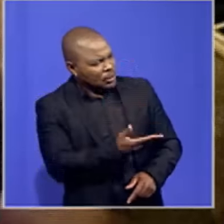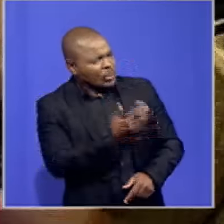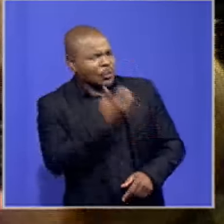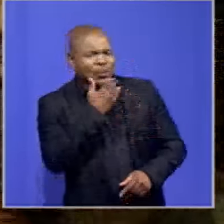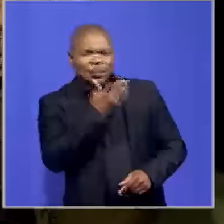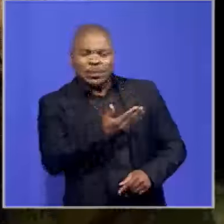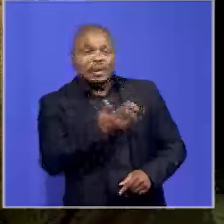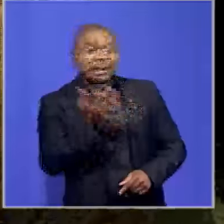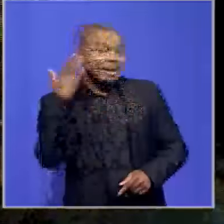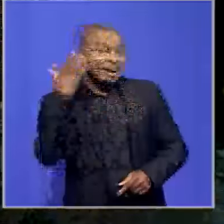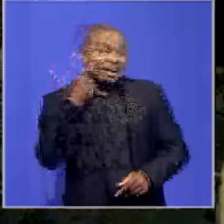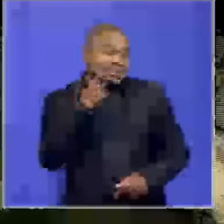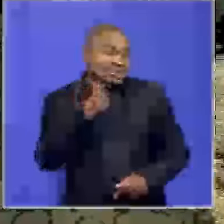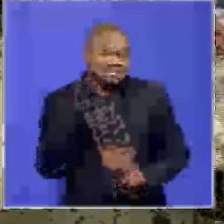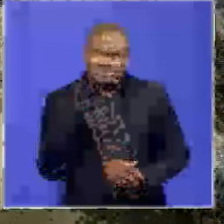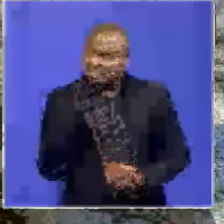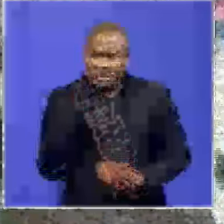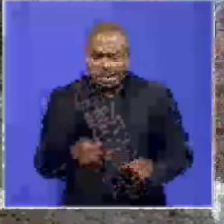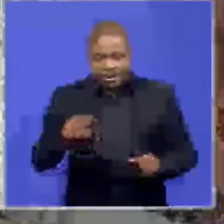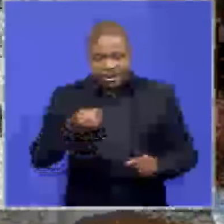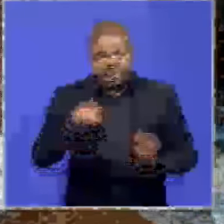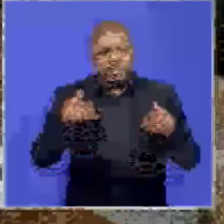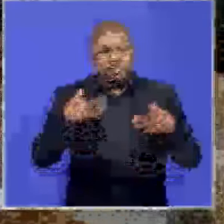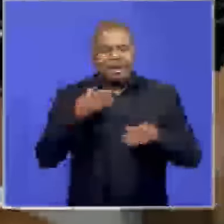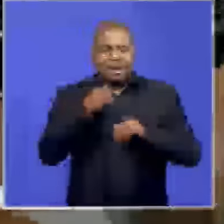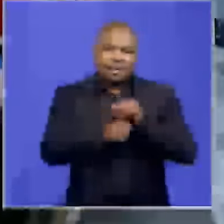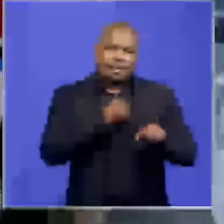ene go se bonolo ke simolotse radio ka ngwaga tse le tsa